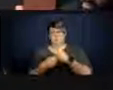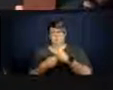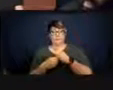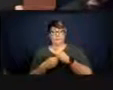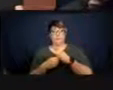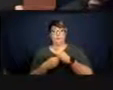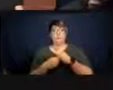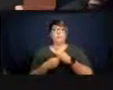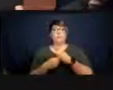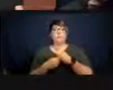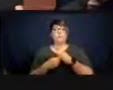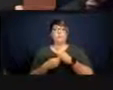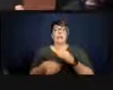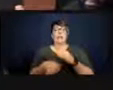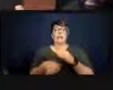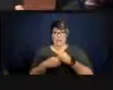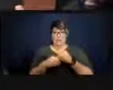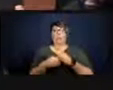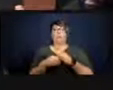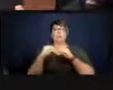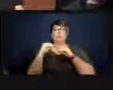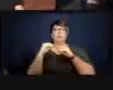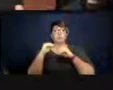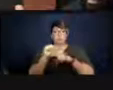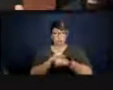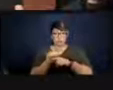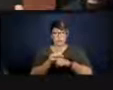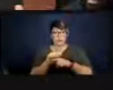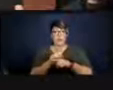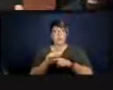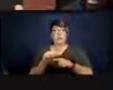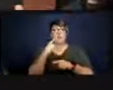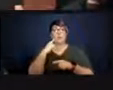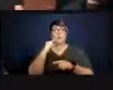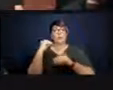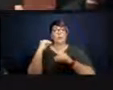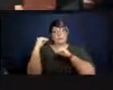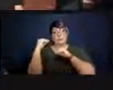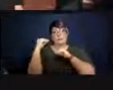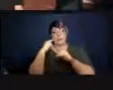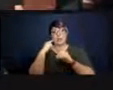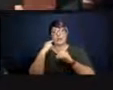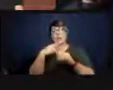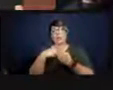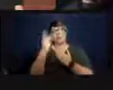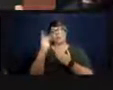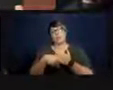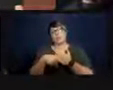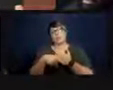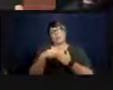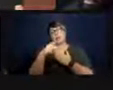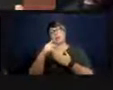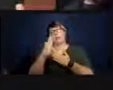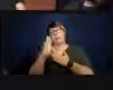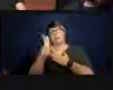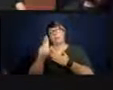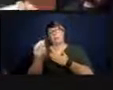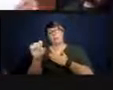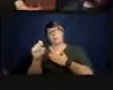أيضا نحن نضيف تدريب إضافي للتعليم ما بين